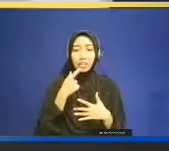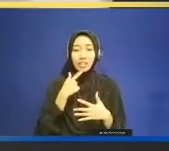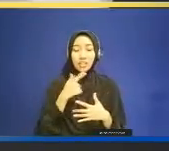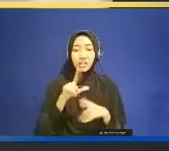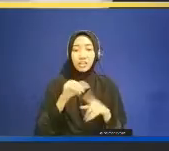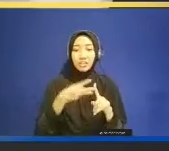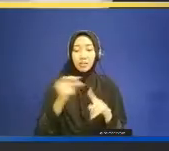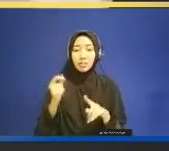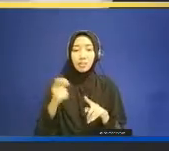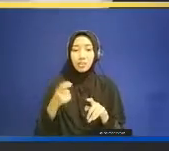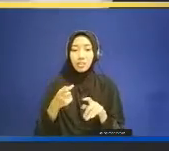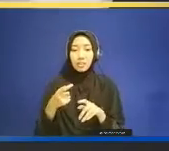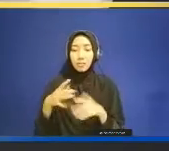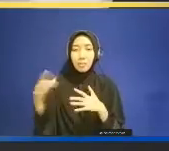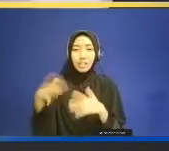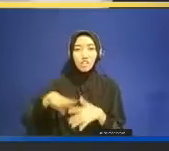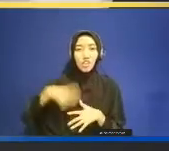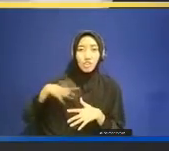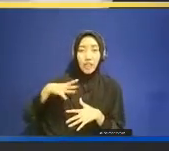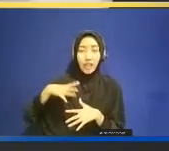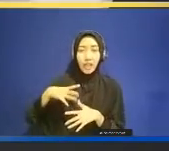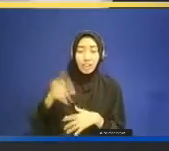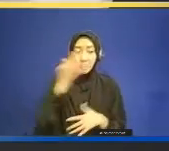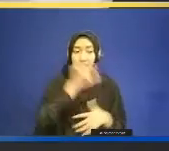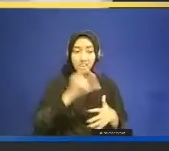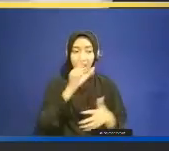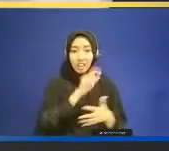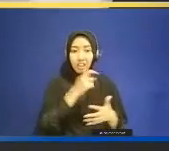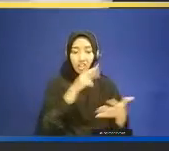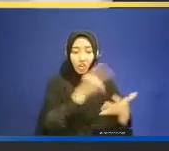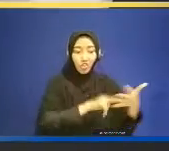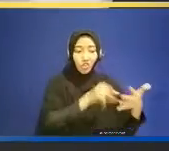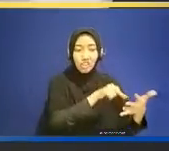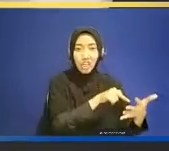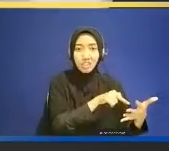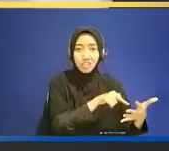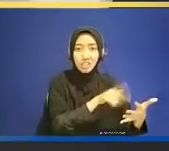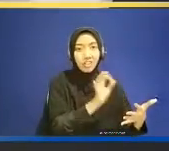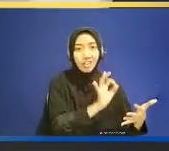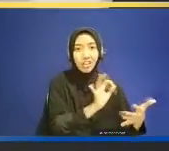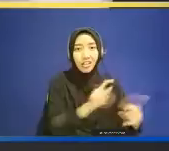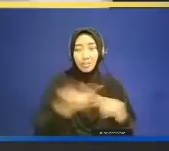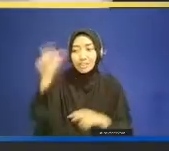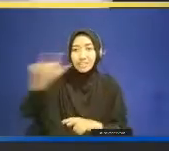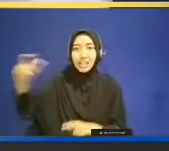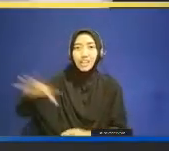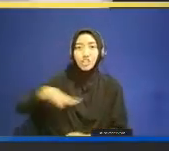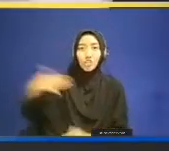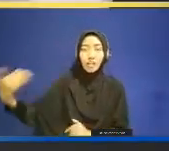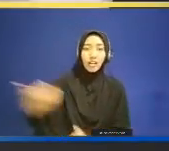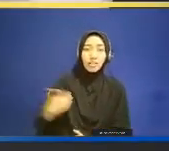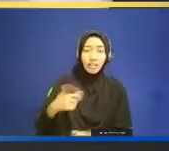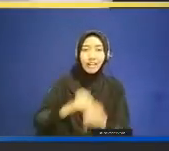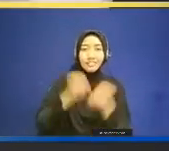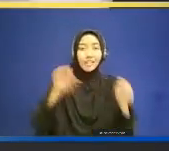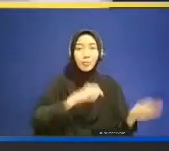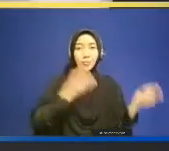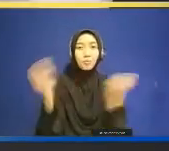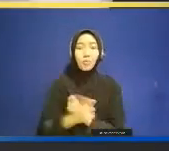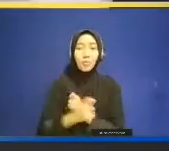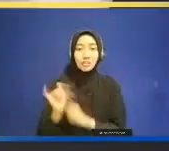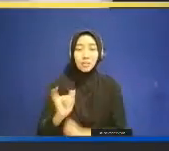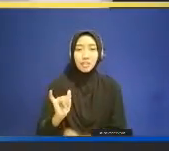lebar diambil David karp Ya enggaklah tari mengenai universitasnya dimana Jadi stretch sistemnya itu akan berubah menjadi